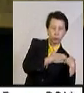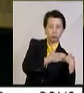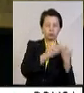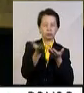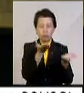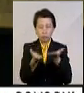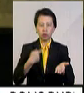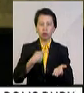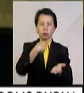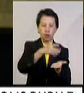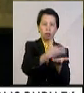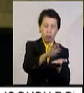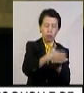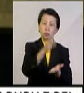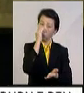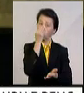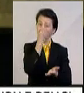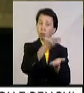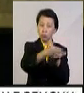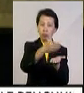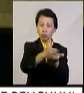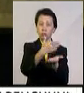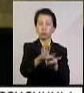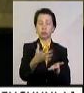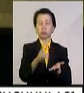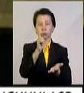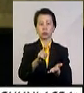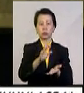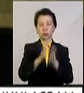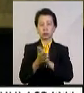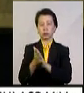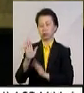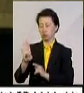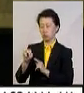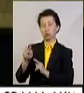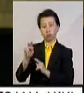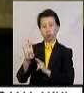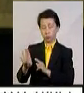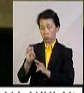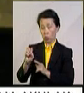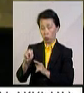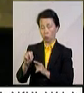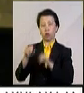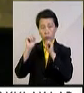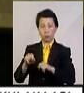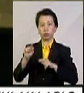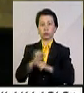yang kita kena bayar, faedah yang kita kena bayar. Dan bond itu, duit itu boleh